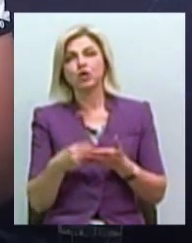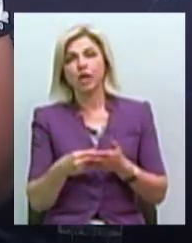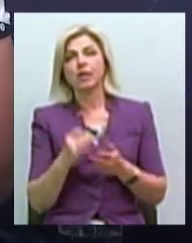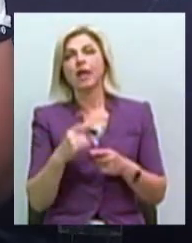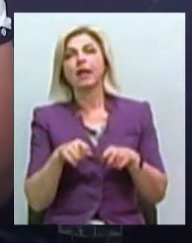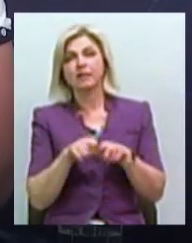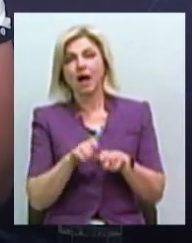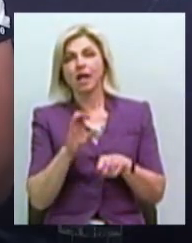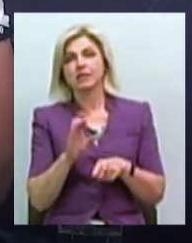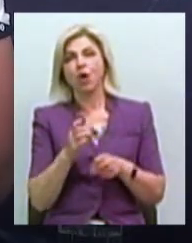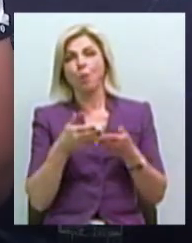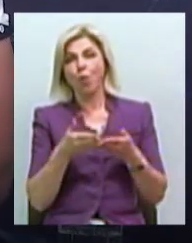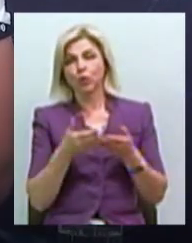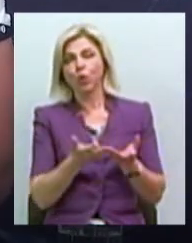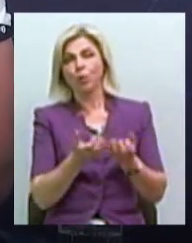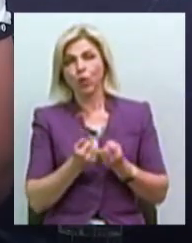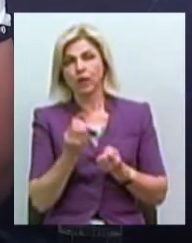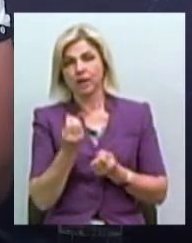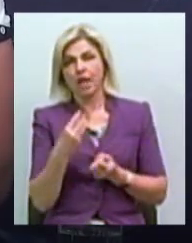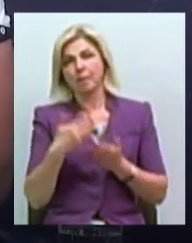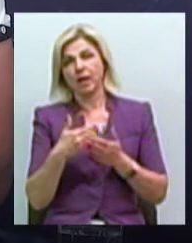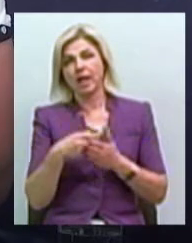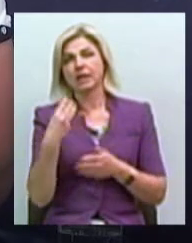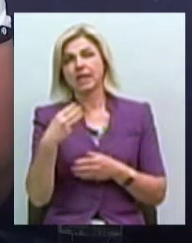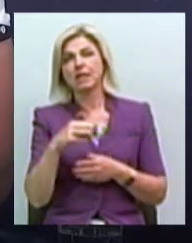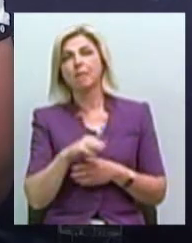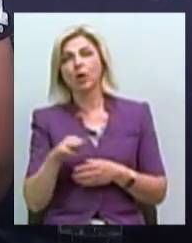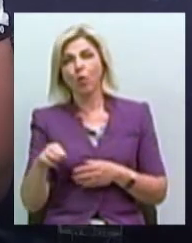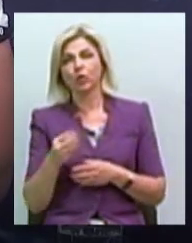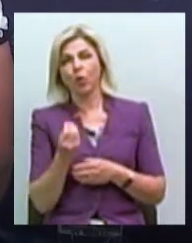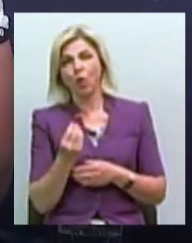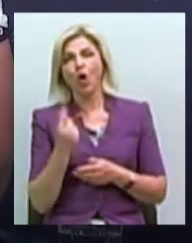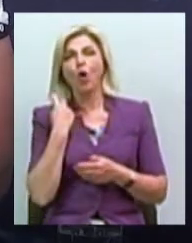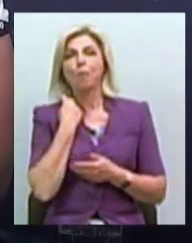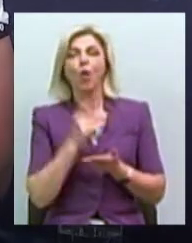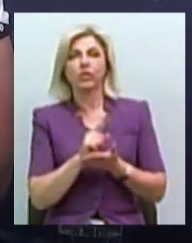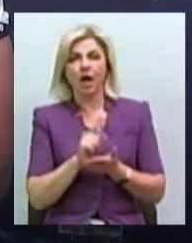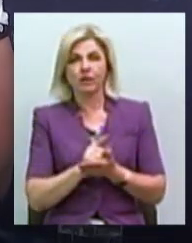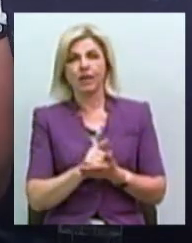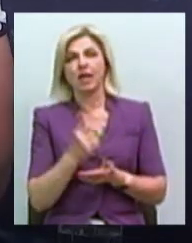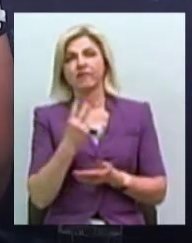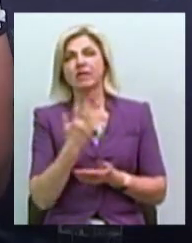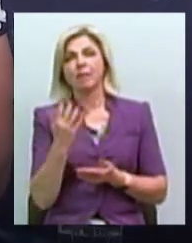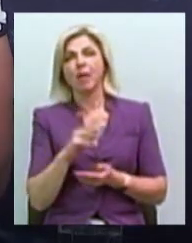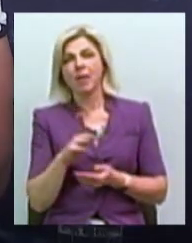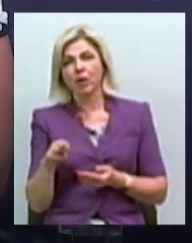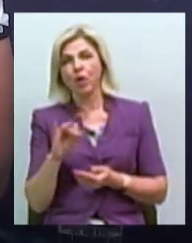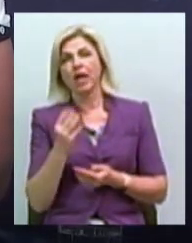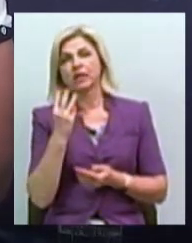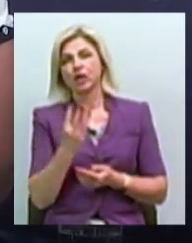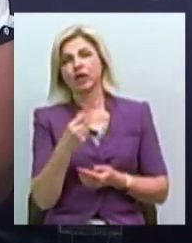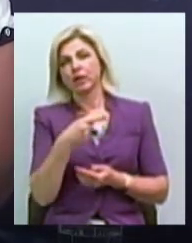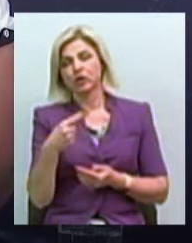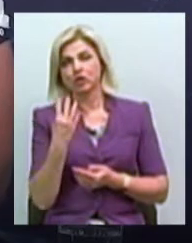порту отримує кошти. Близько 30 мільйонів коштів, це податок на доходи фізичних осіб, 25 мільйонів і там 3-4